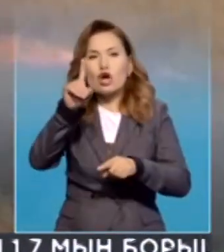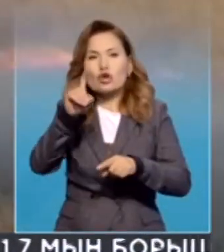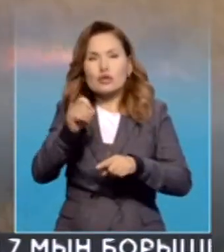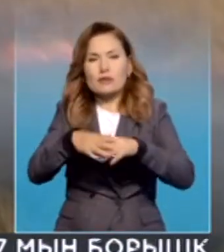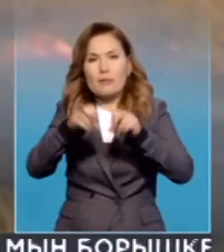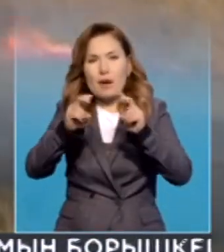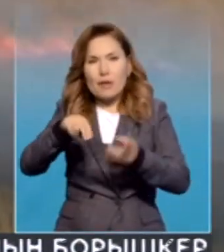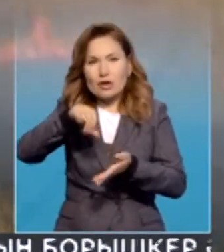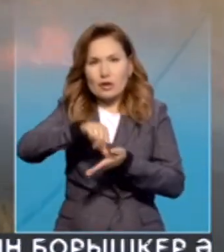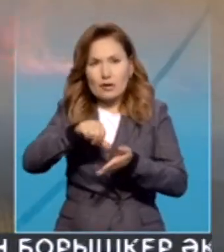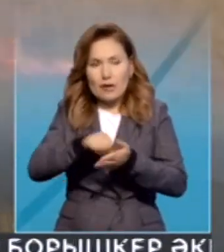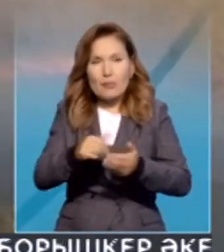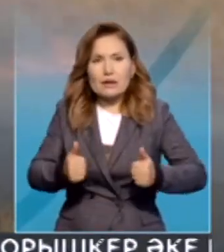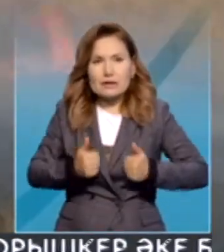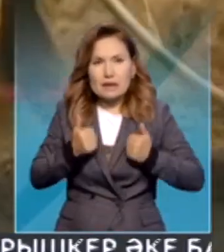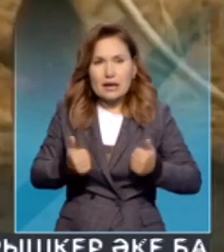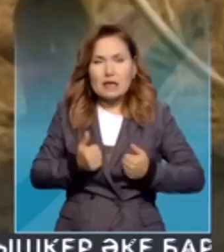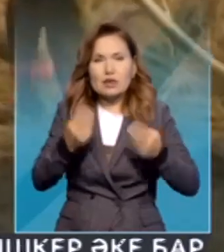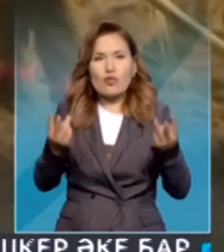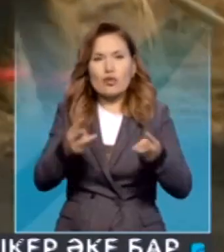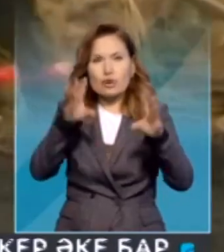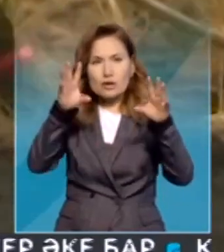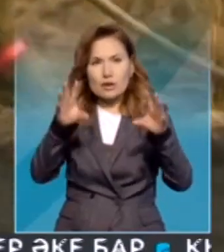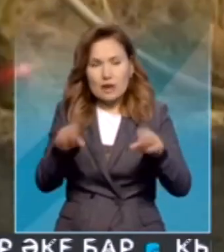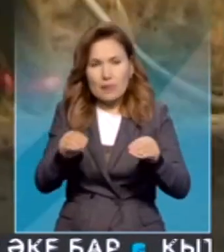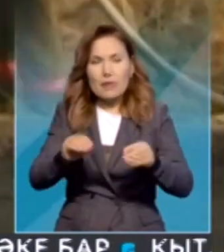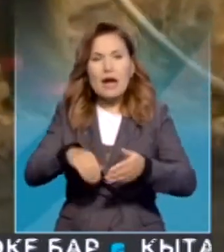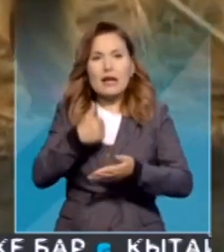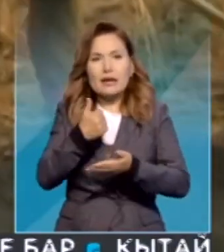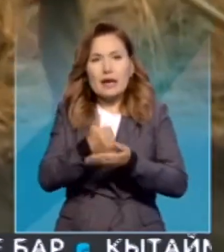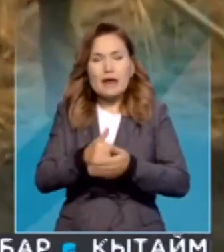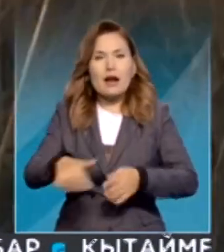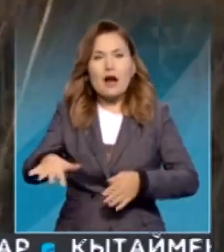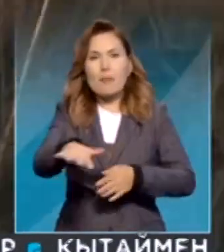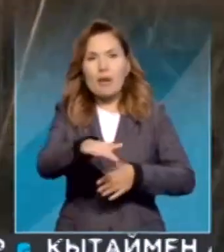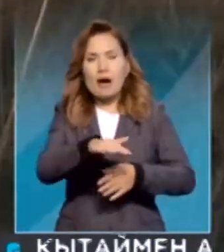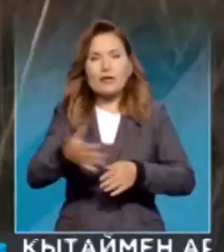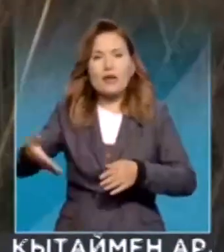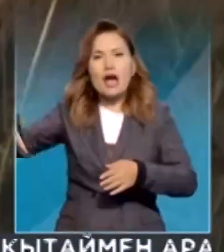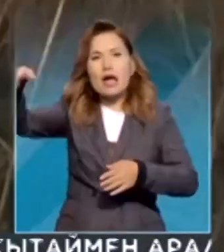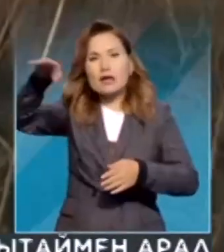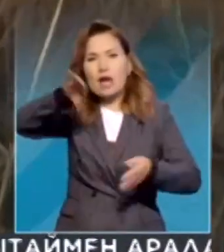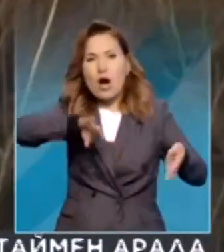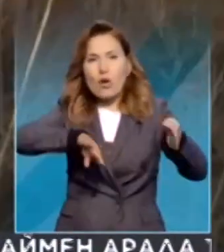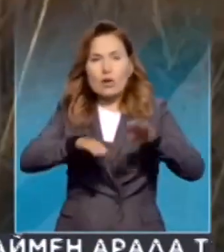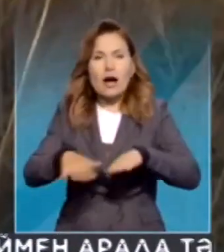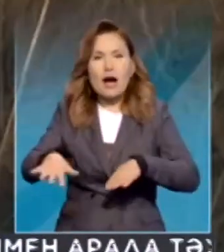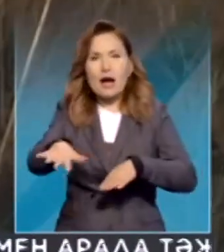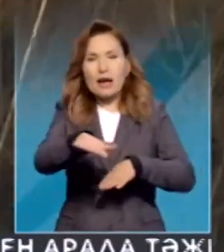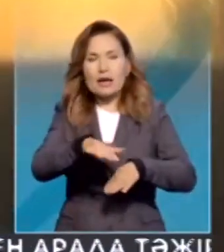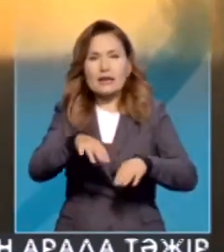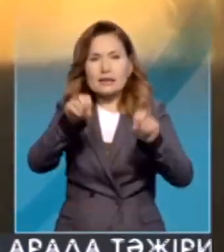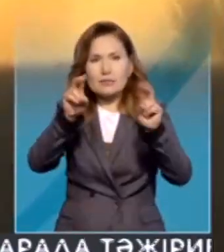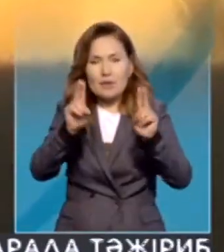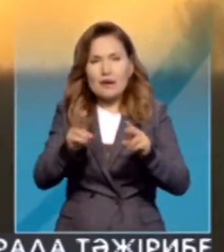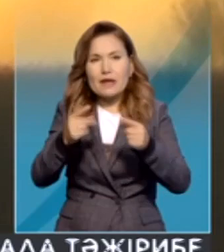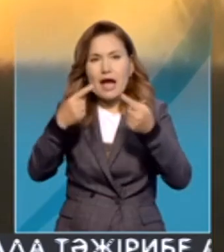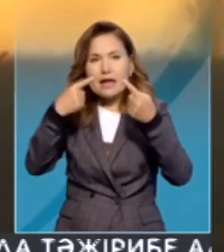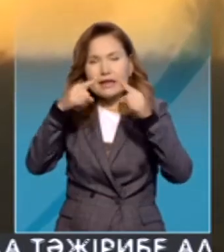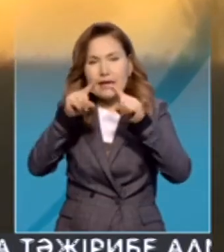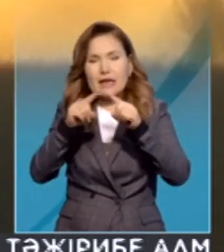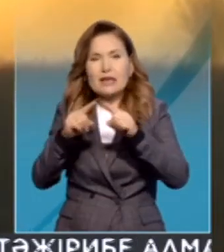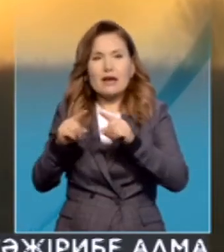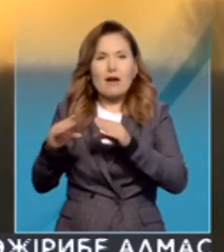жүр. Жалпы негізінен бұл аймақ таулы аймақ болғандықтан арнайы техниканың өзі жете алмай